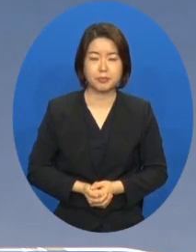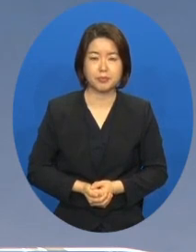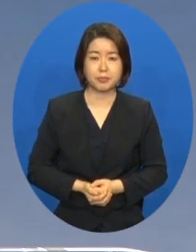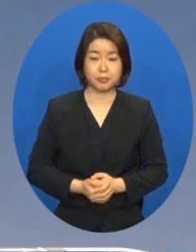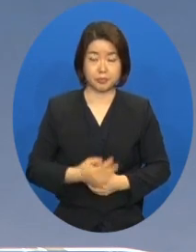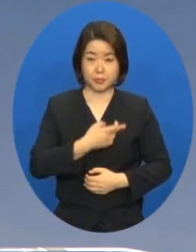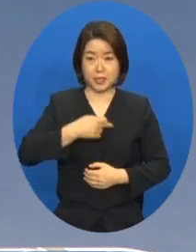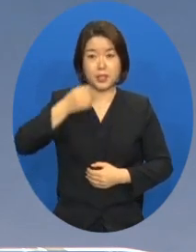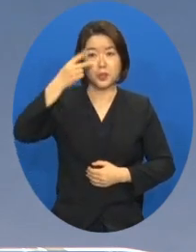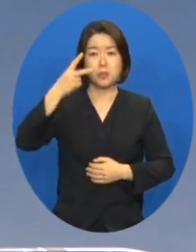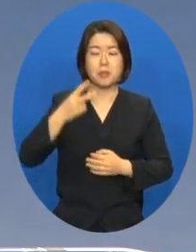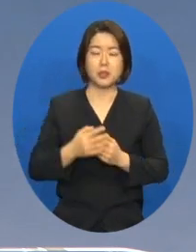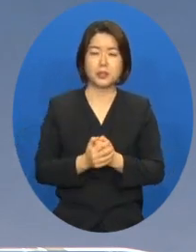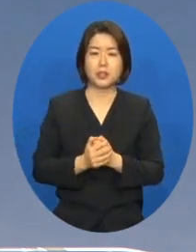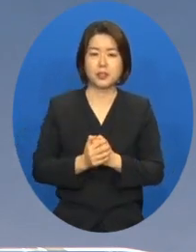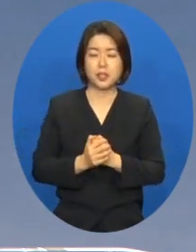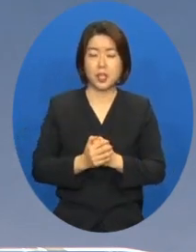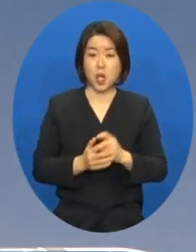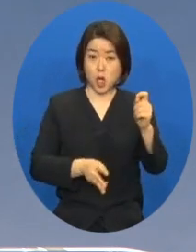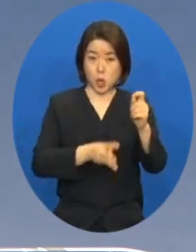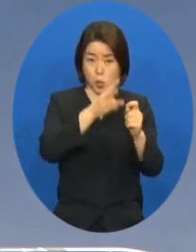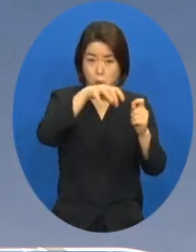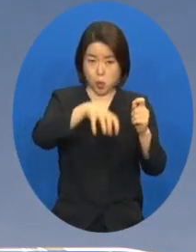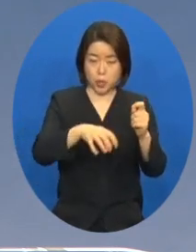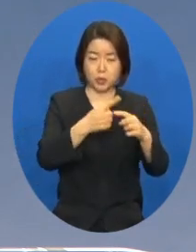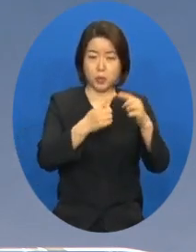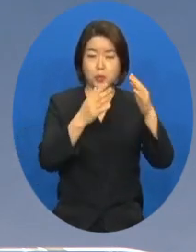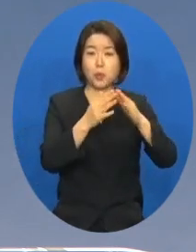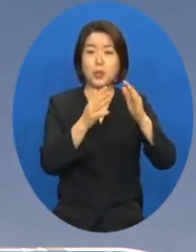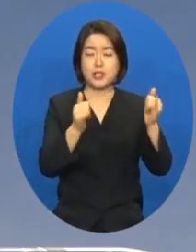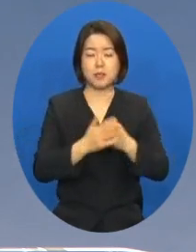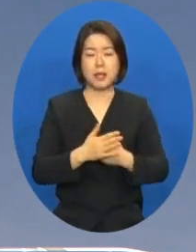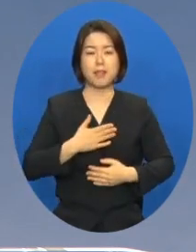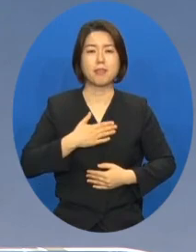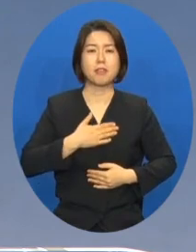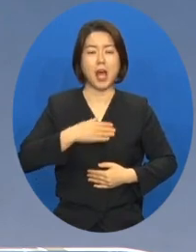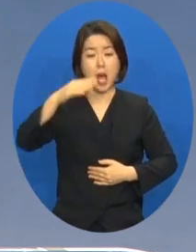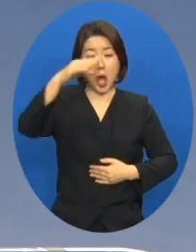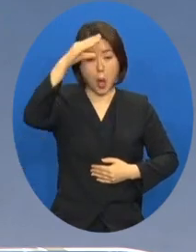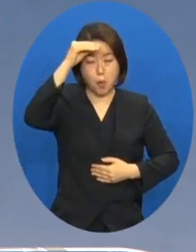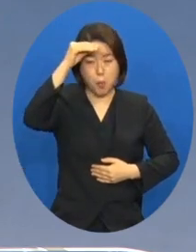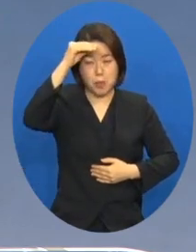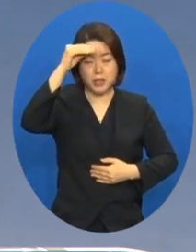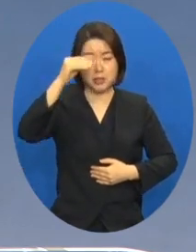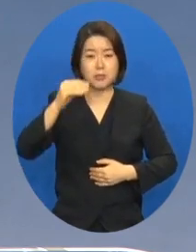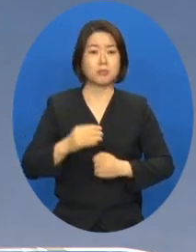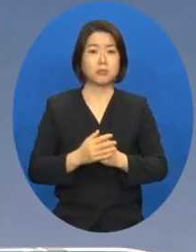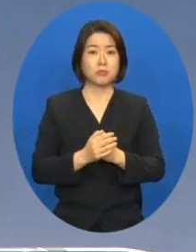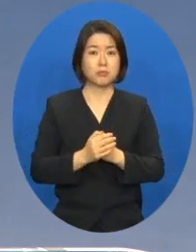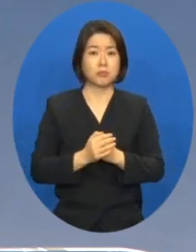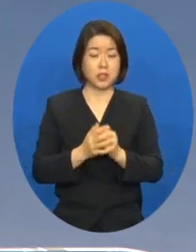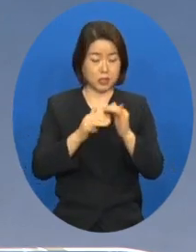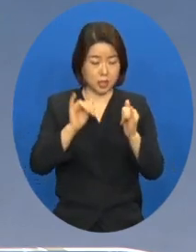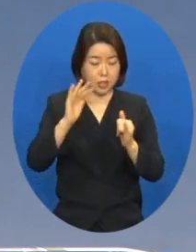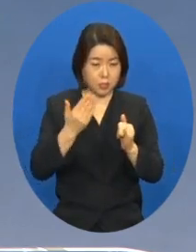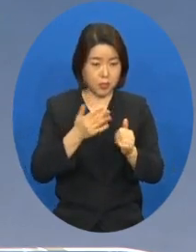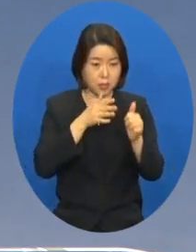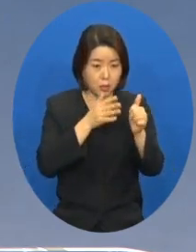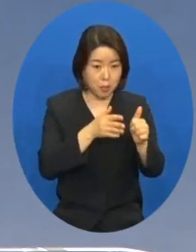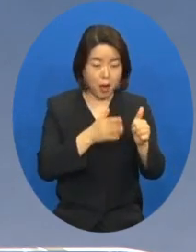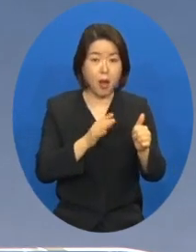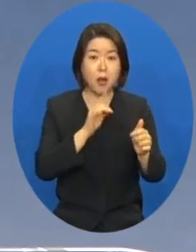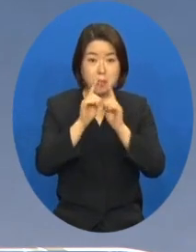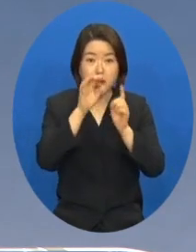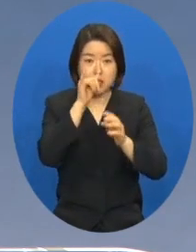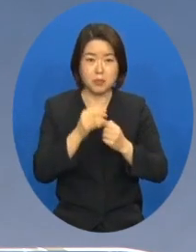겁니다. 사도 바울이 고린도 교인들에게 나를 본받는 자가 되라 엄청난 말씀을 했습니다. 고린도전서 11장